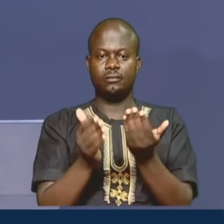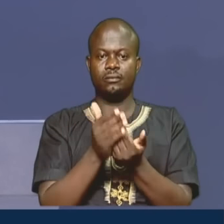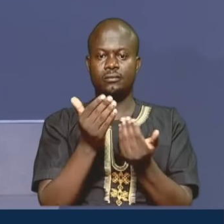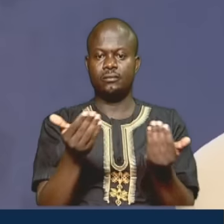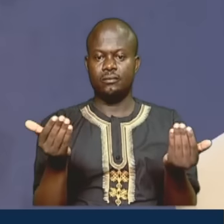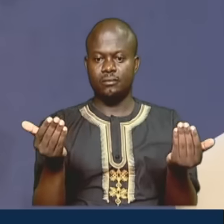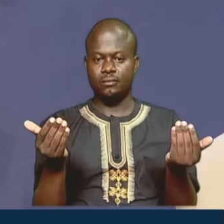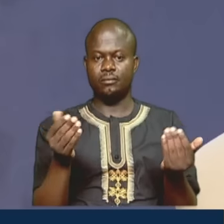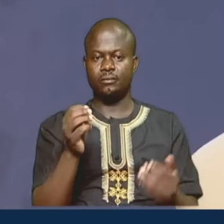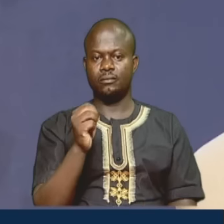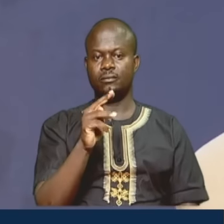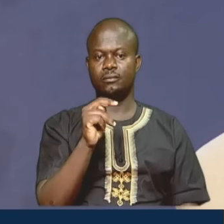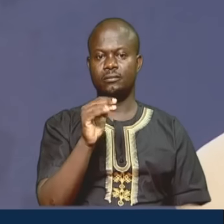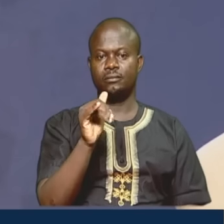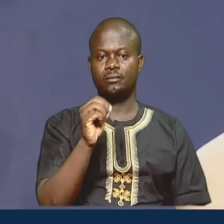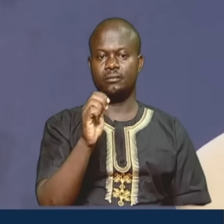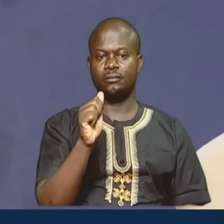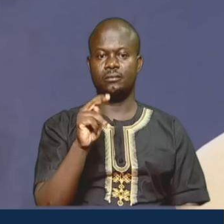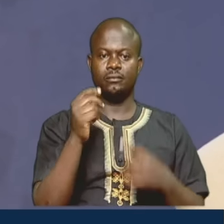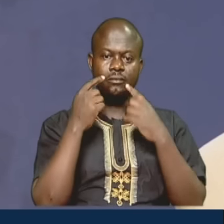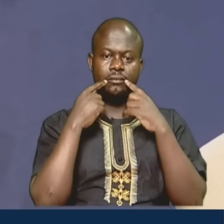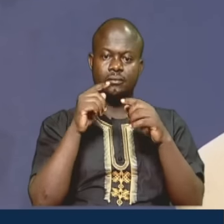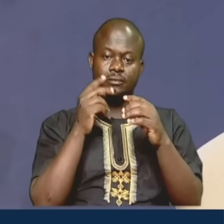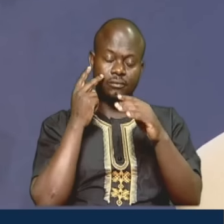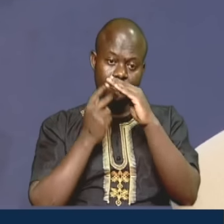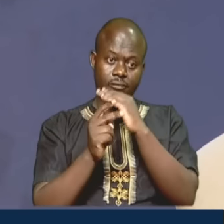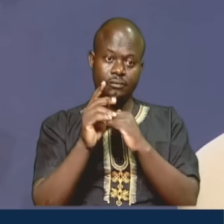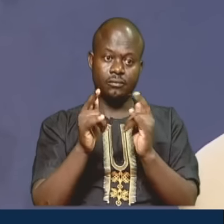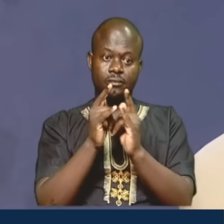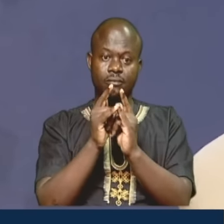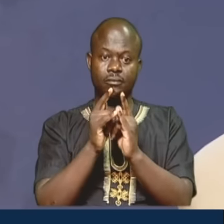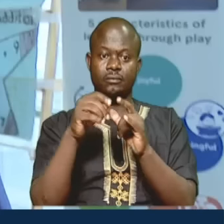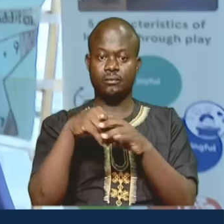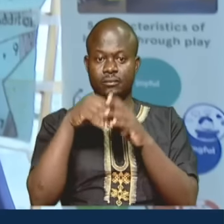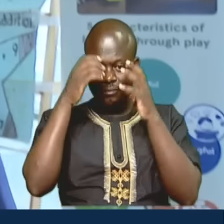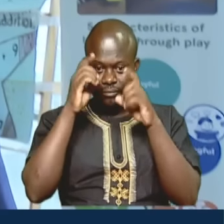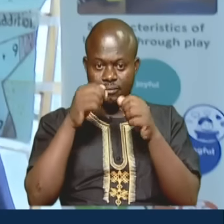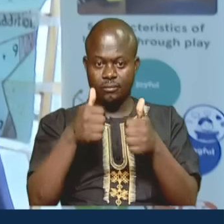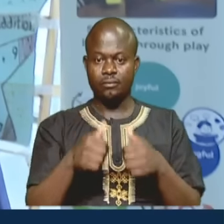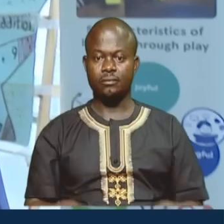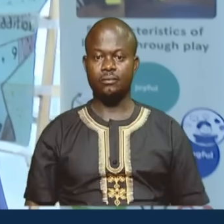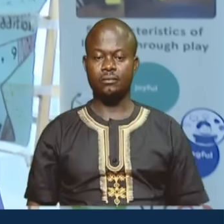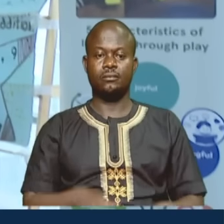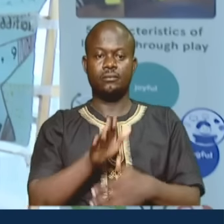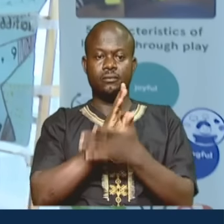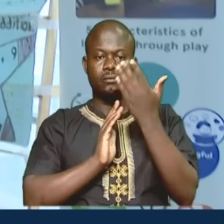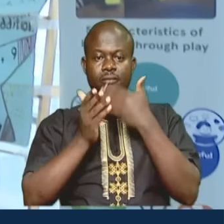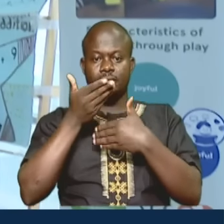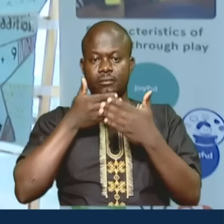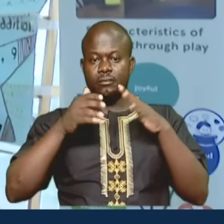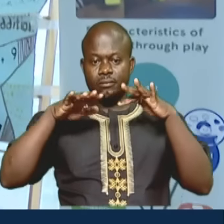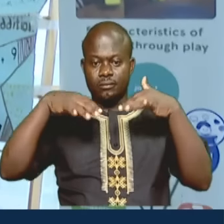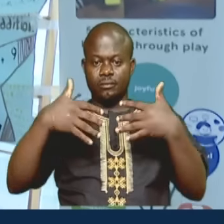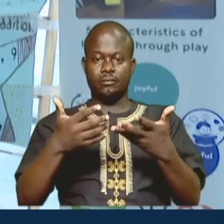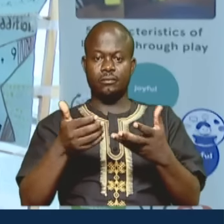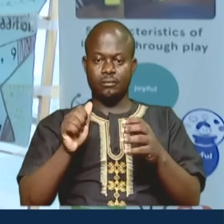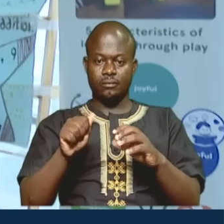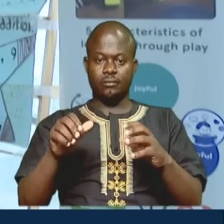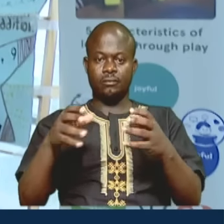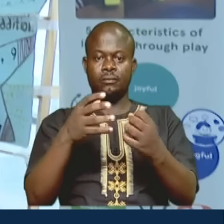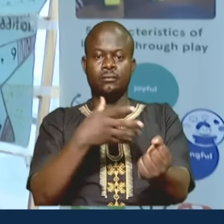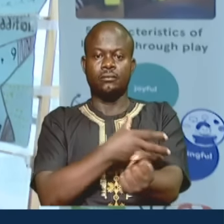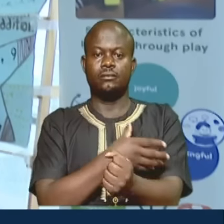y'abana Munyemana Gilbert yavuze icyerekezo cy'inama ku burezi bufite ireme rero mu byo twaganiraga no buryo dushobora gushyira guhuza